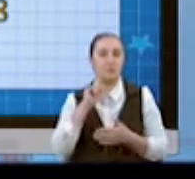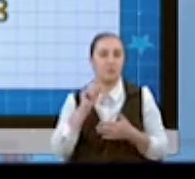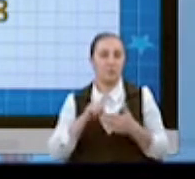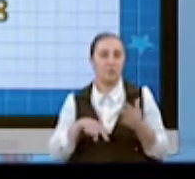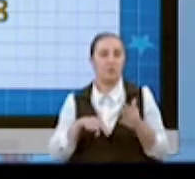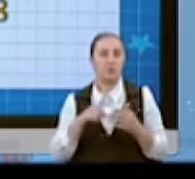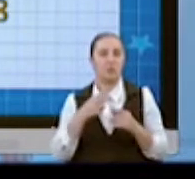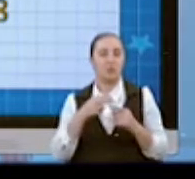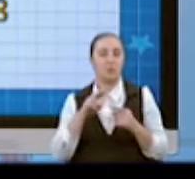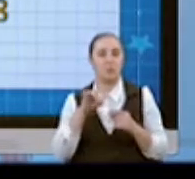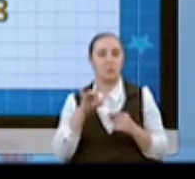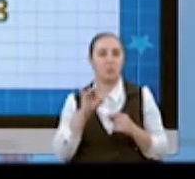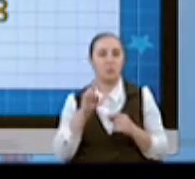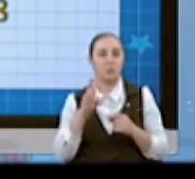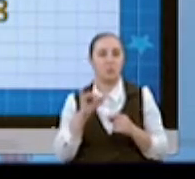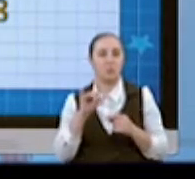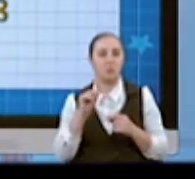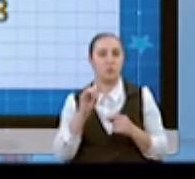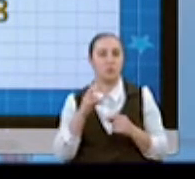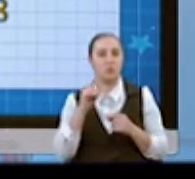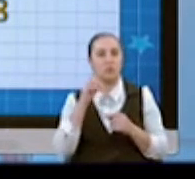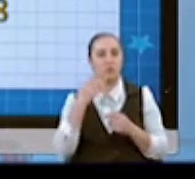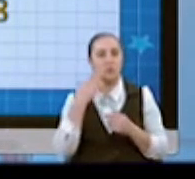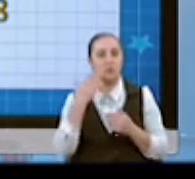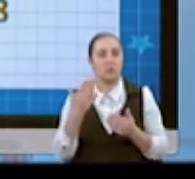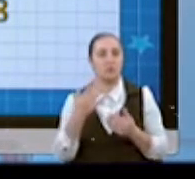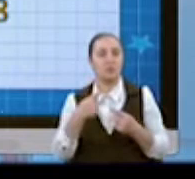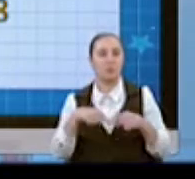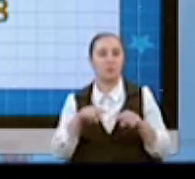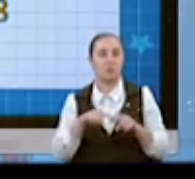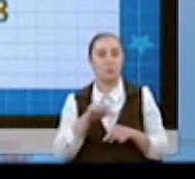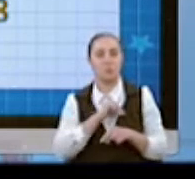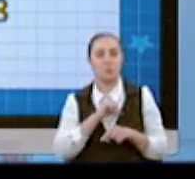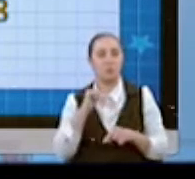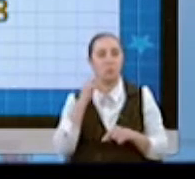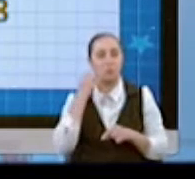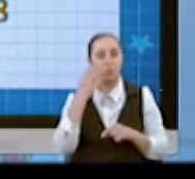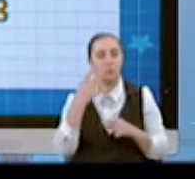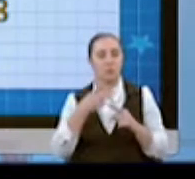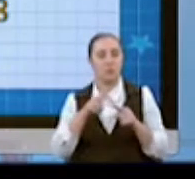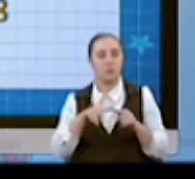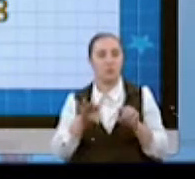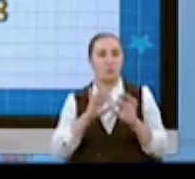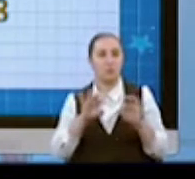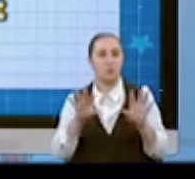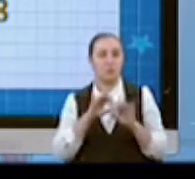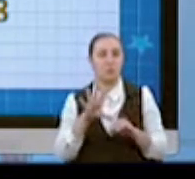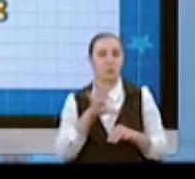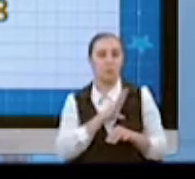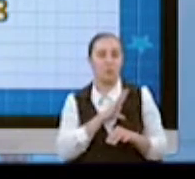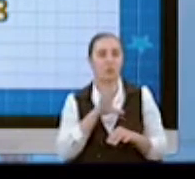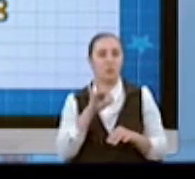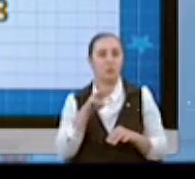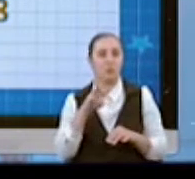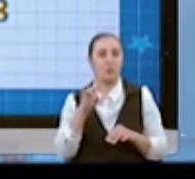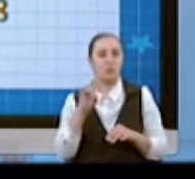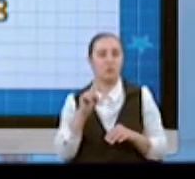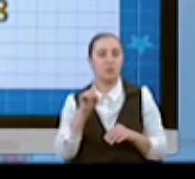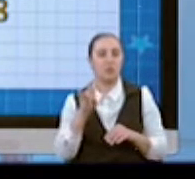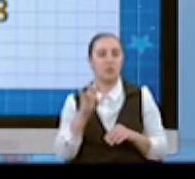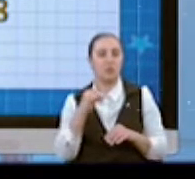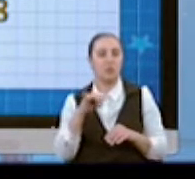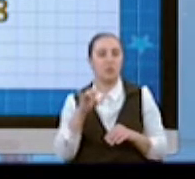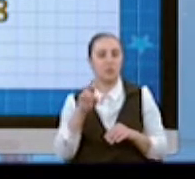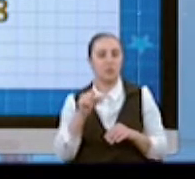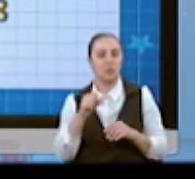Верно, приключения Незнайки. И самым умным в этом рассказе был именно Знайка.